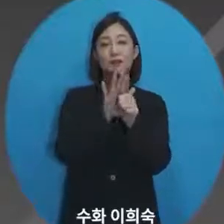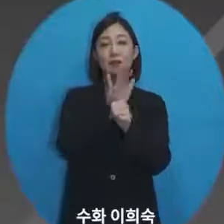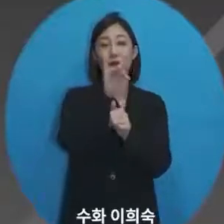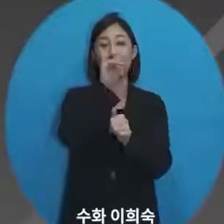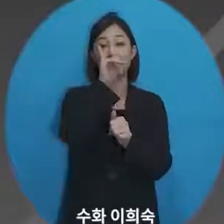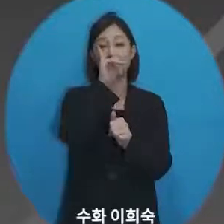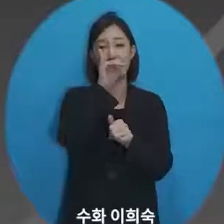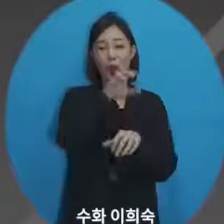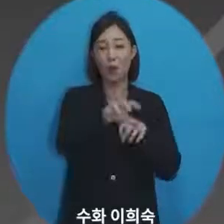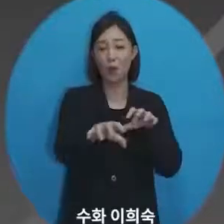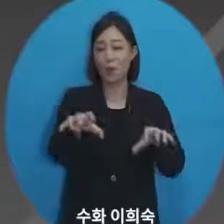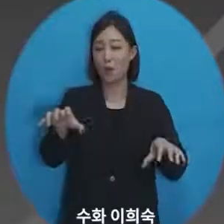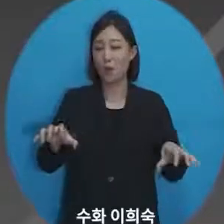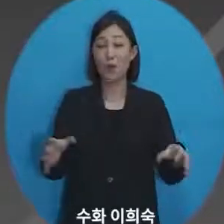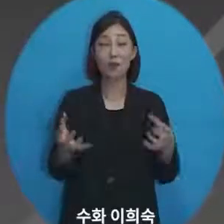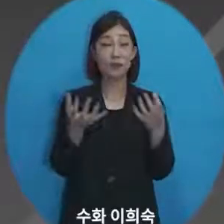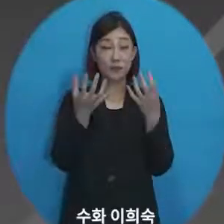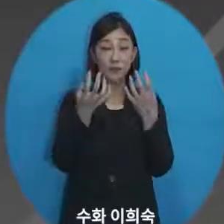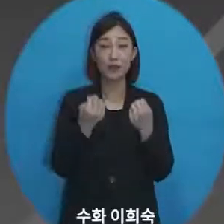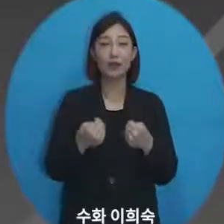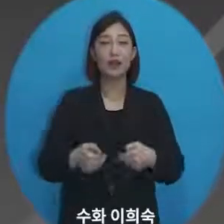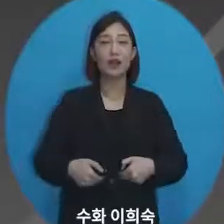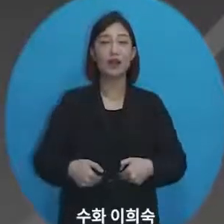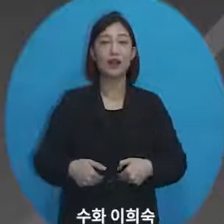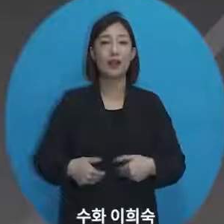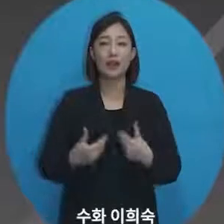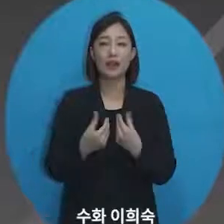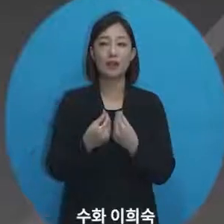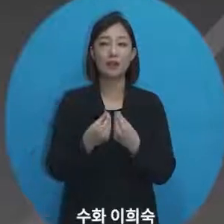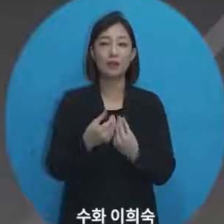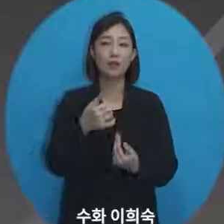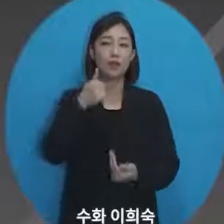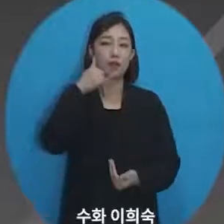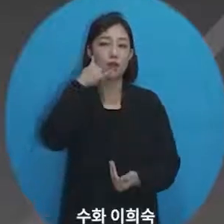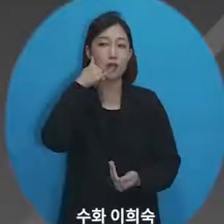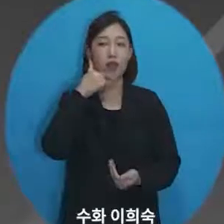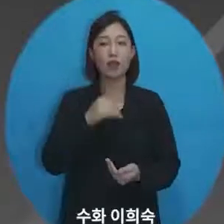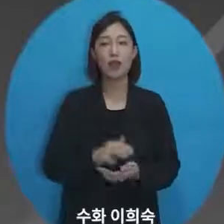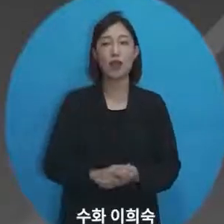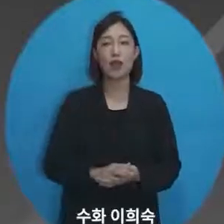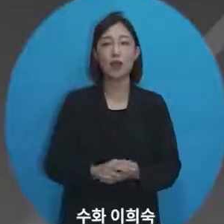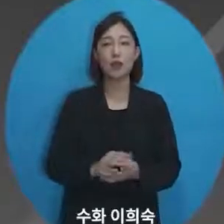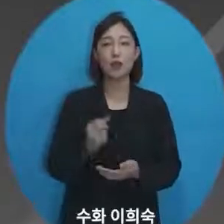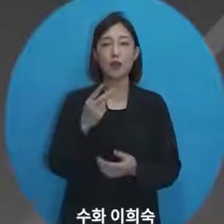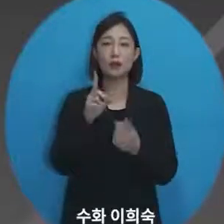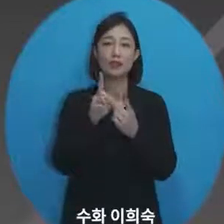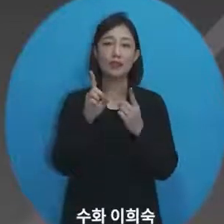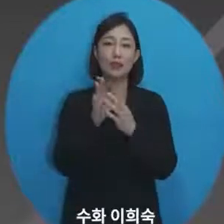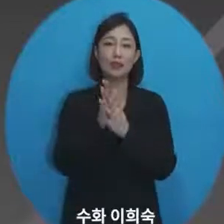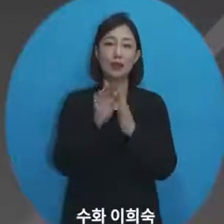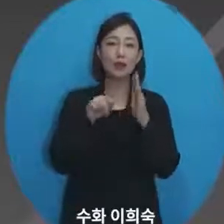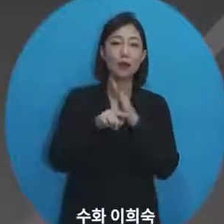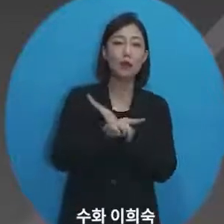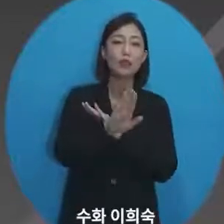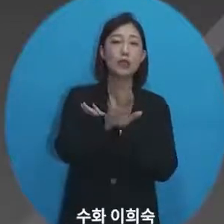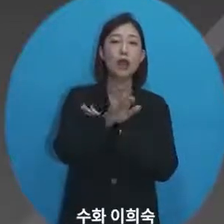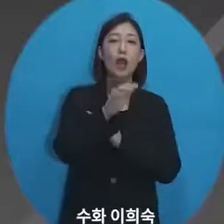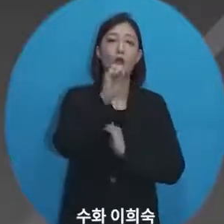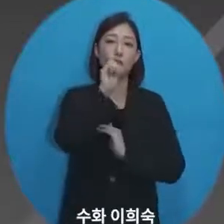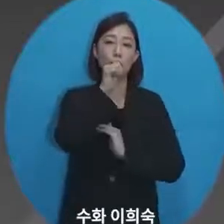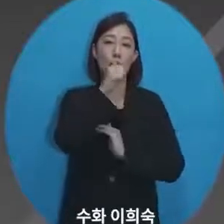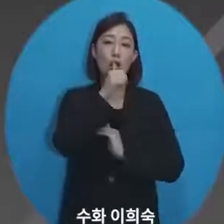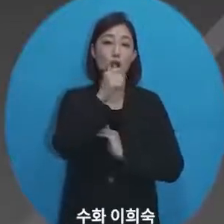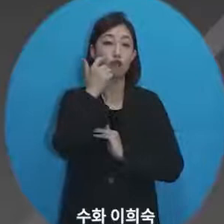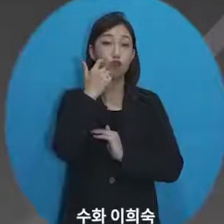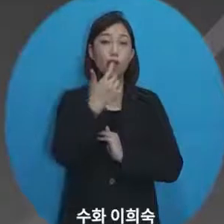인적 서비스가 필요한 곳에 전화라든지 인터폰 같은 걸 둬서 인적 서비스를 받을 수 있도록 하는